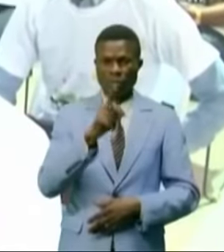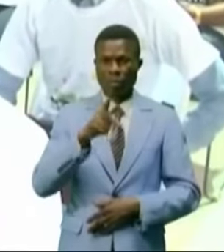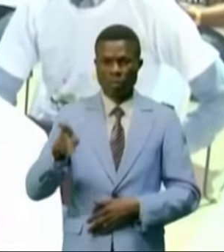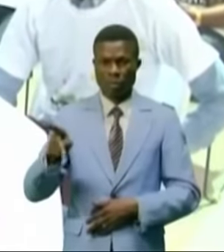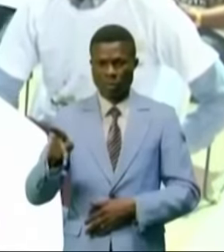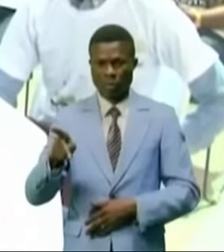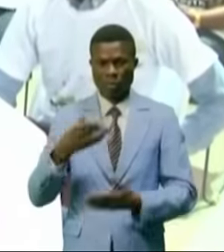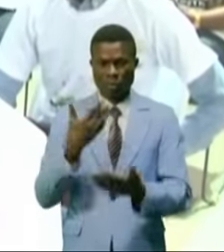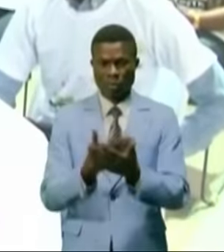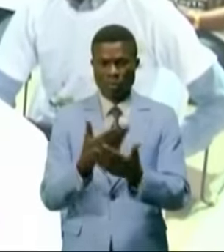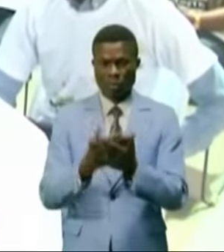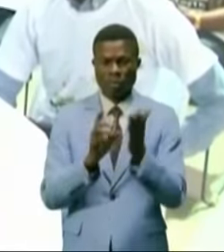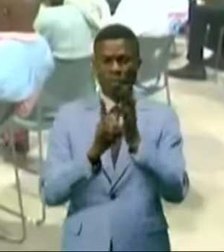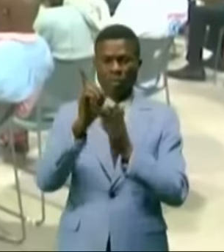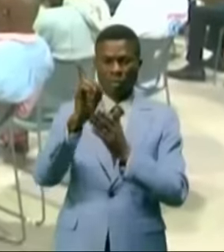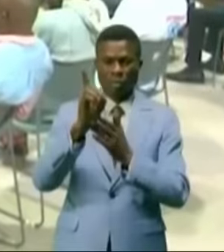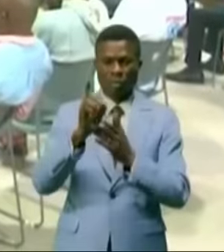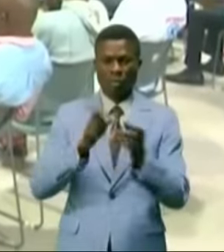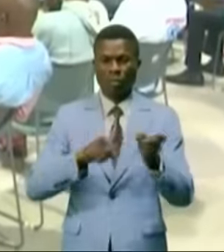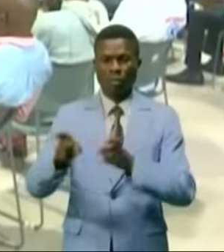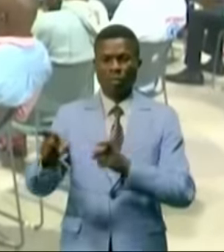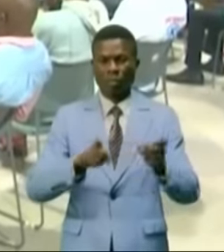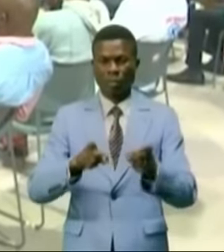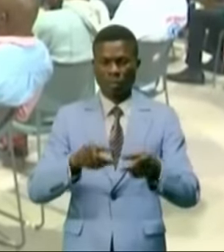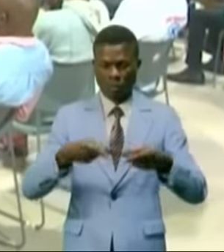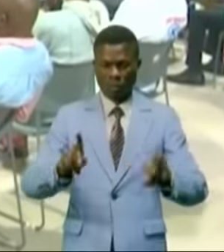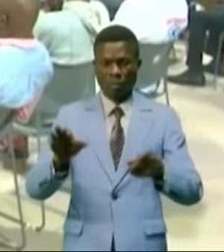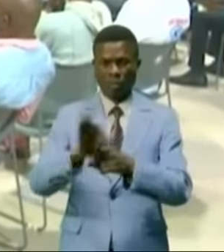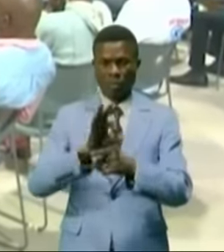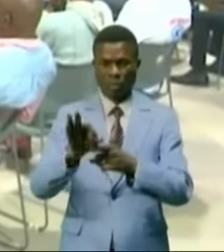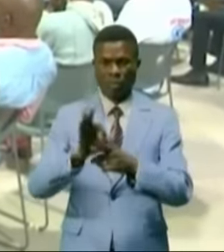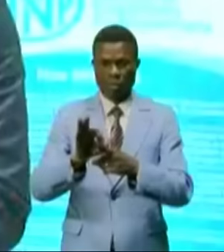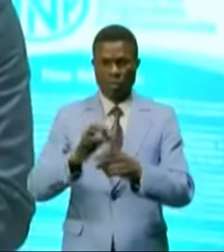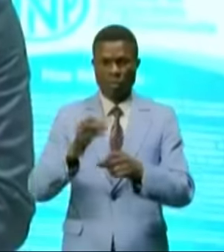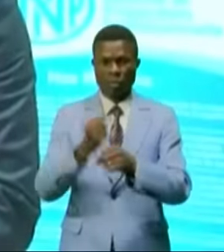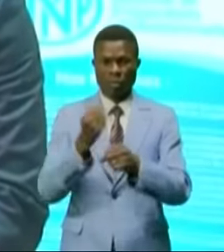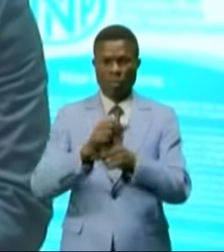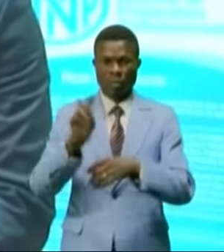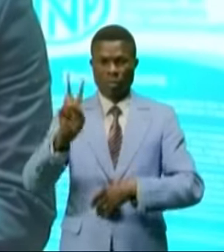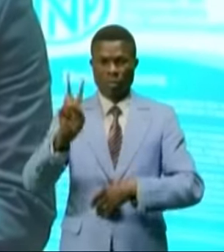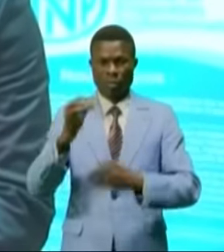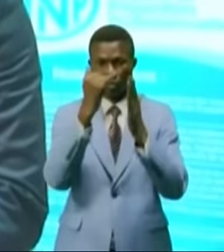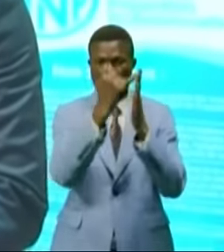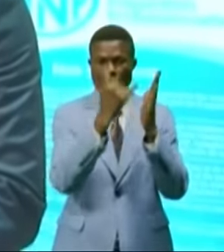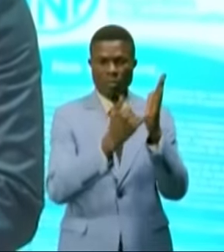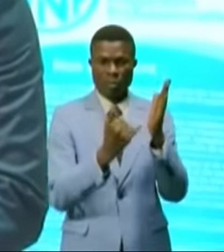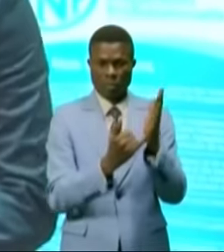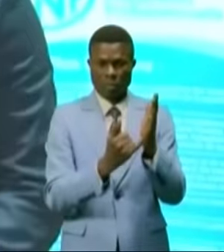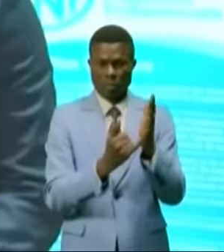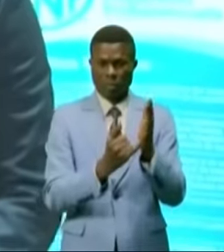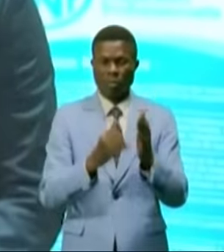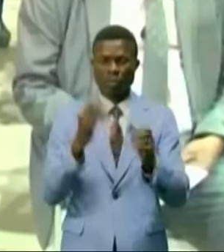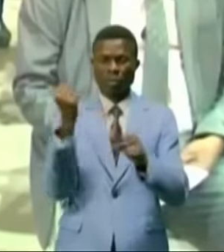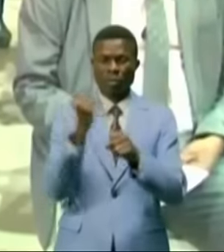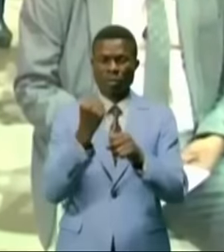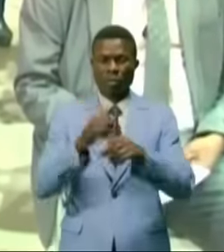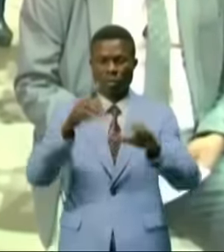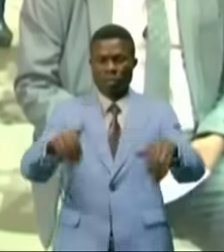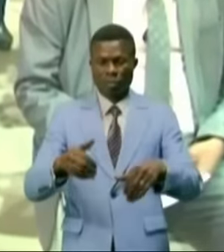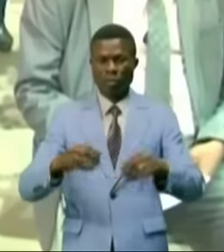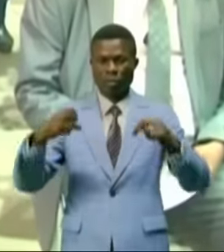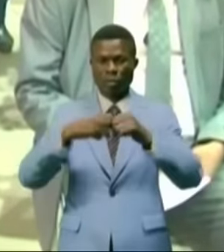D'où l'urgence de développer les filières permettant la formation sur les métiers verts identifiables en agroforestier,